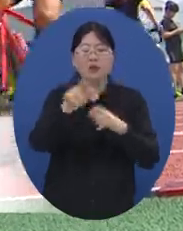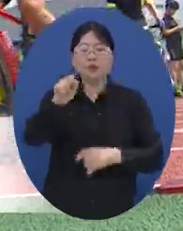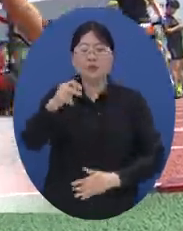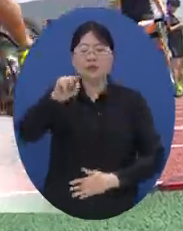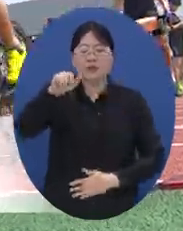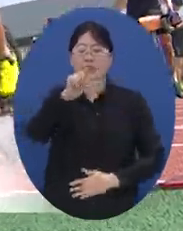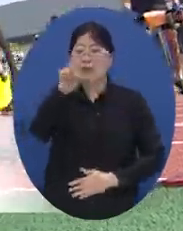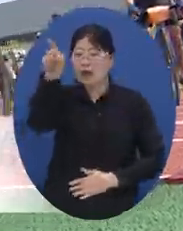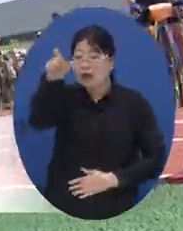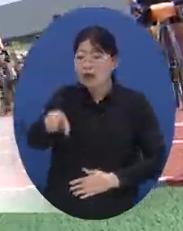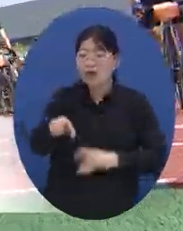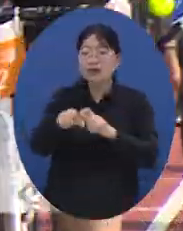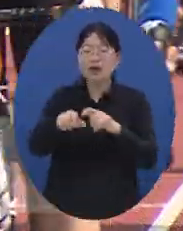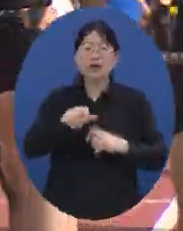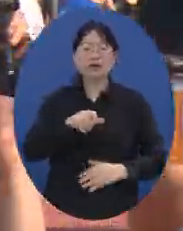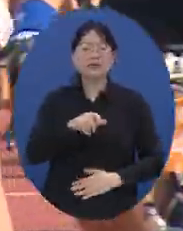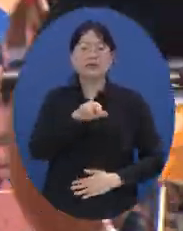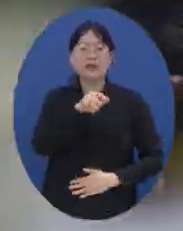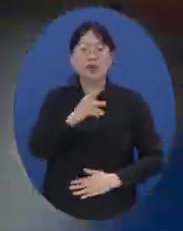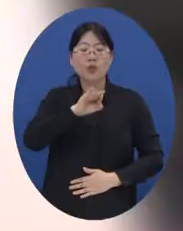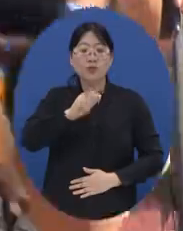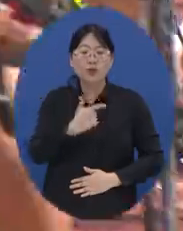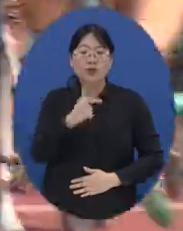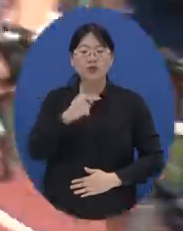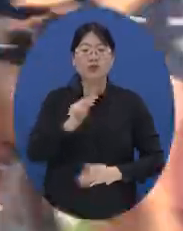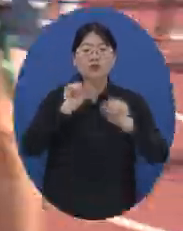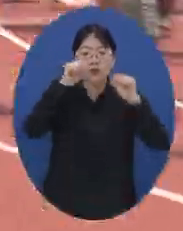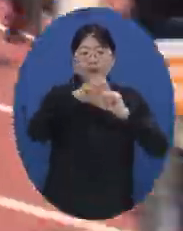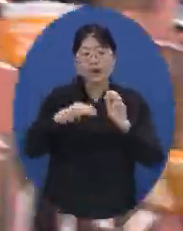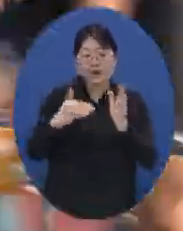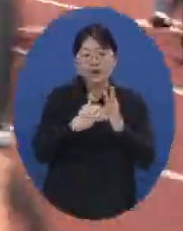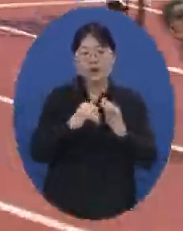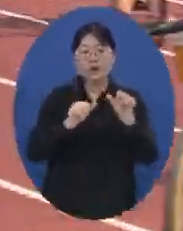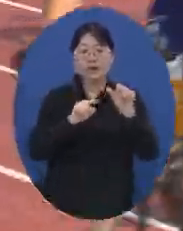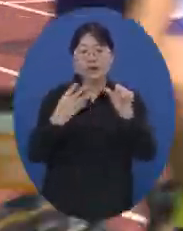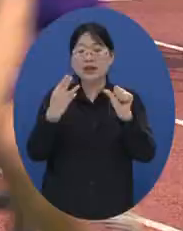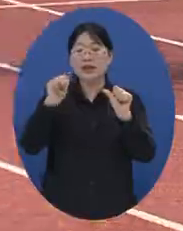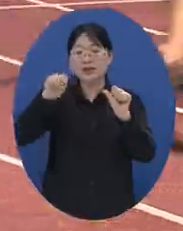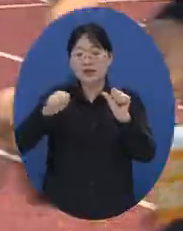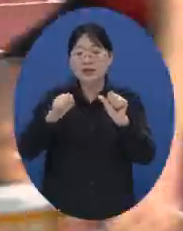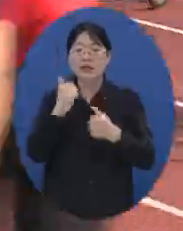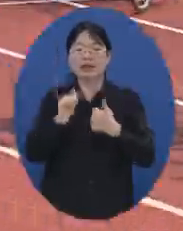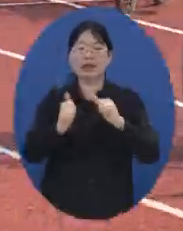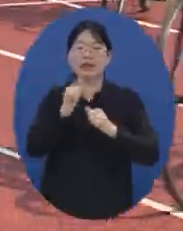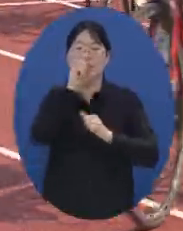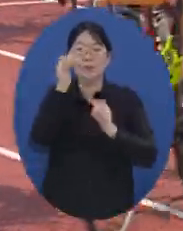고석정 사거리, 철원 공설운동장까지 총 54km를 달렸습니다.